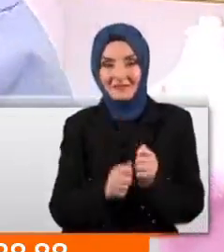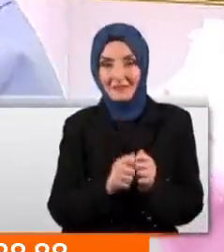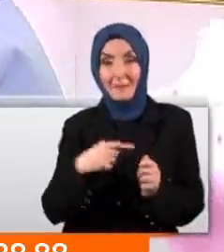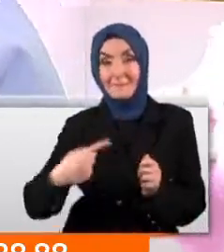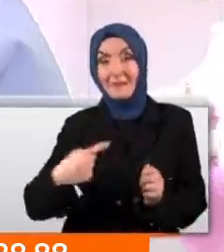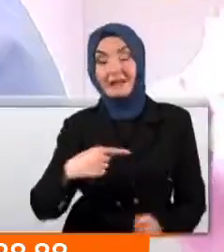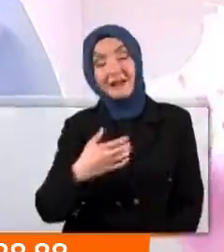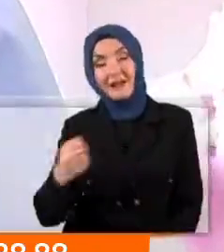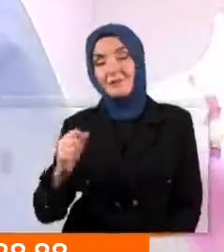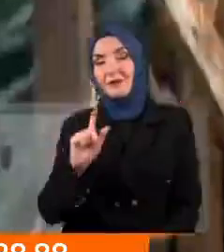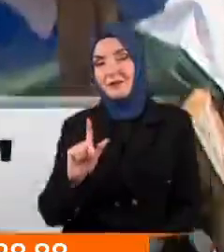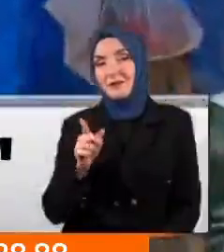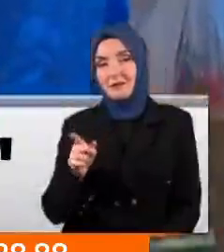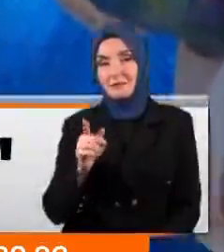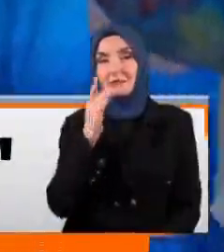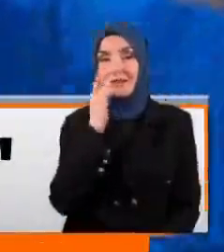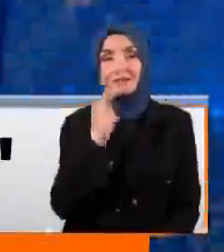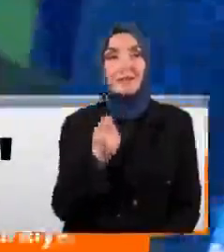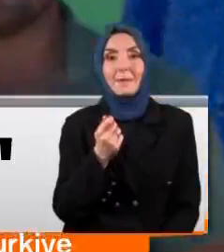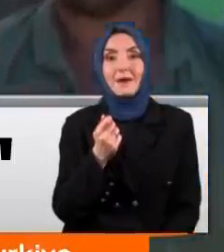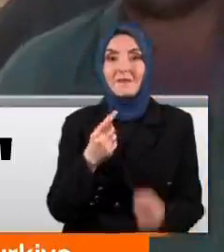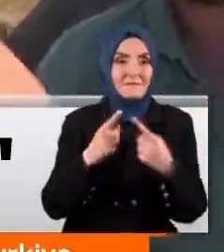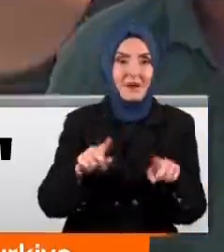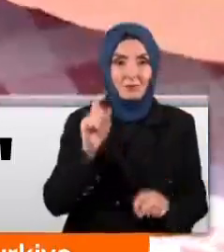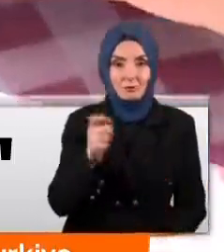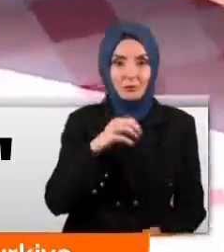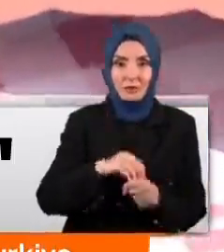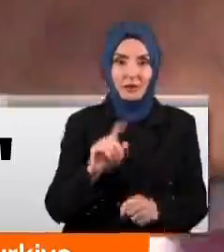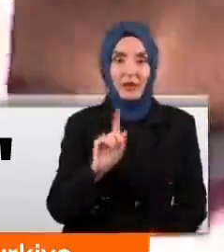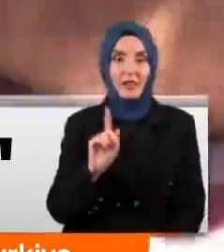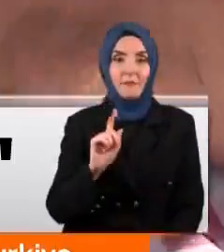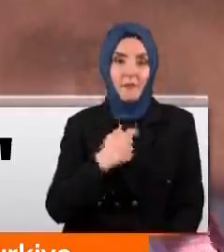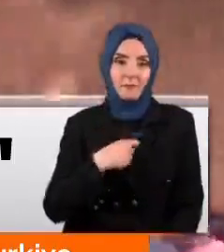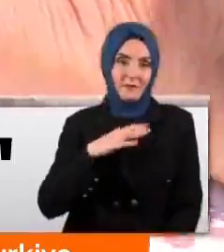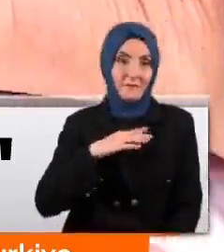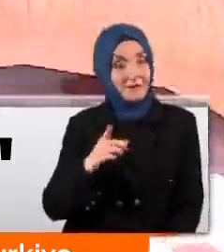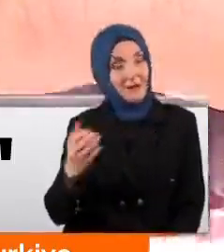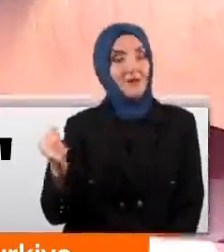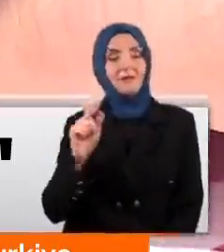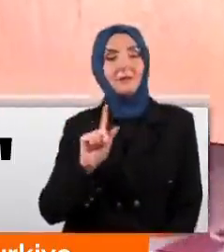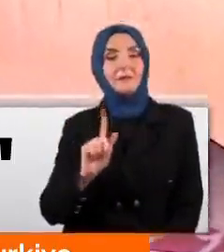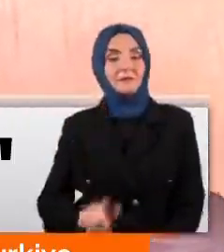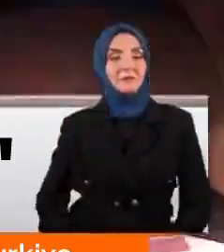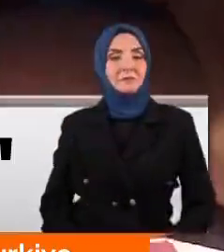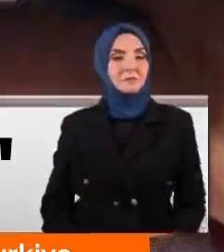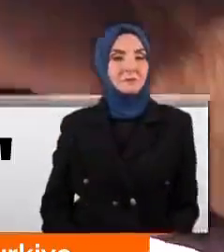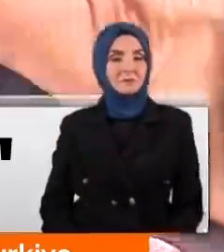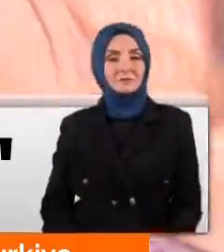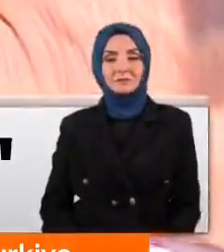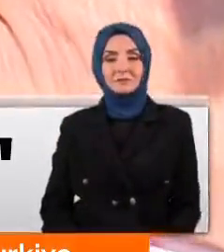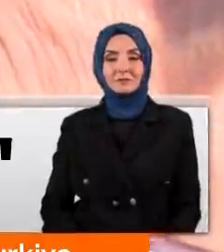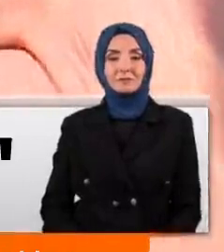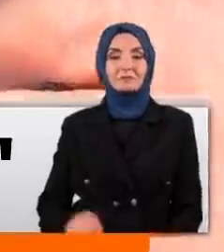sahte parayı ayıran kalemler. Güneşe tutuyorum, hepsi gerçek gibi duruyor. Şu bu çizdi. Bu da